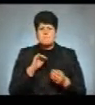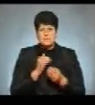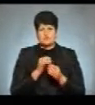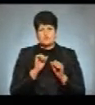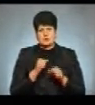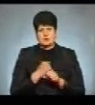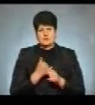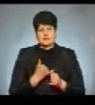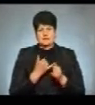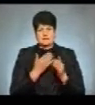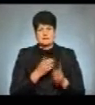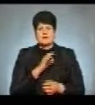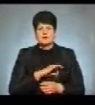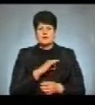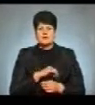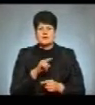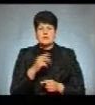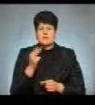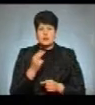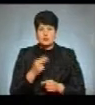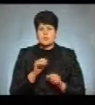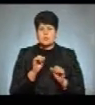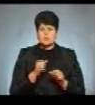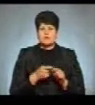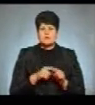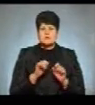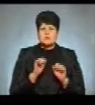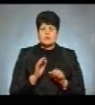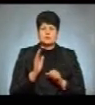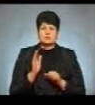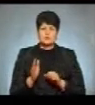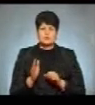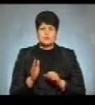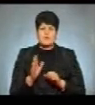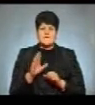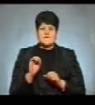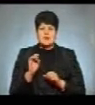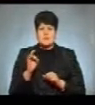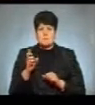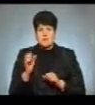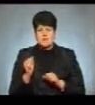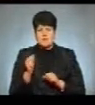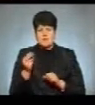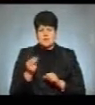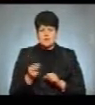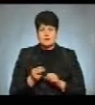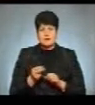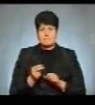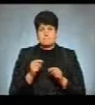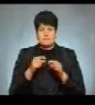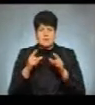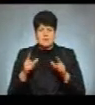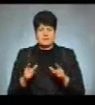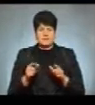для них. Використовуємо такі малюнки. Можливо, це може бути і верба, вербова гілка, бантики,